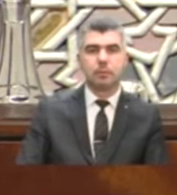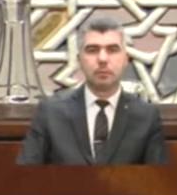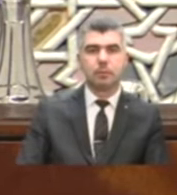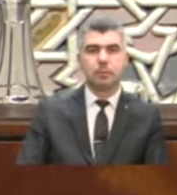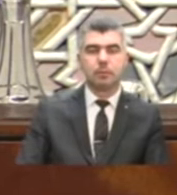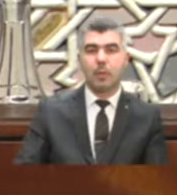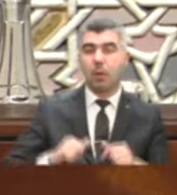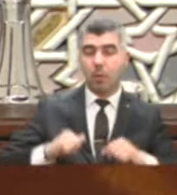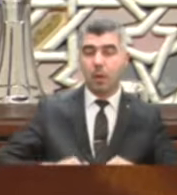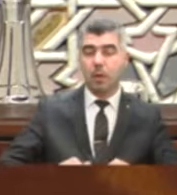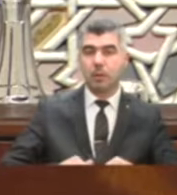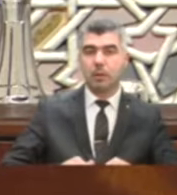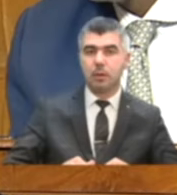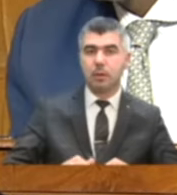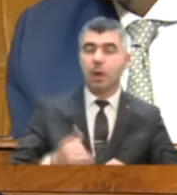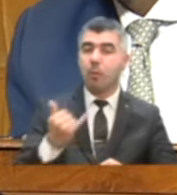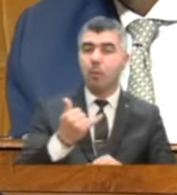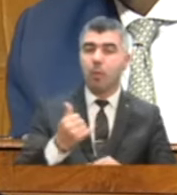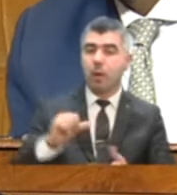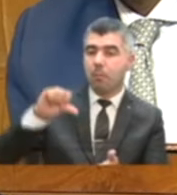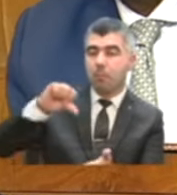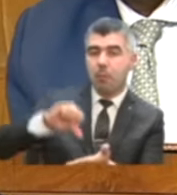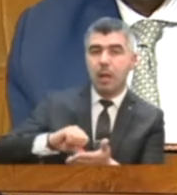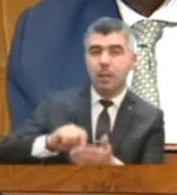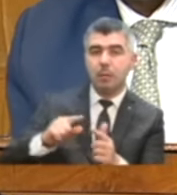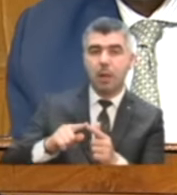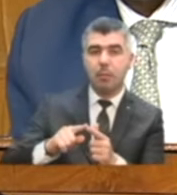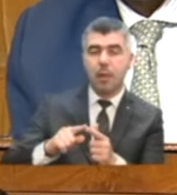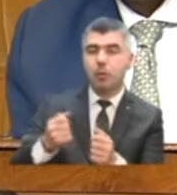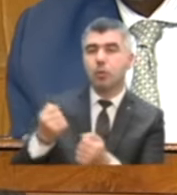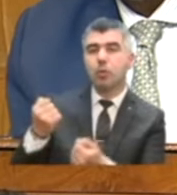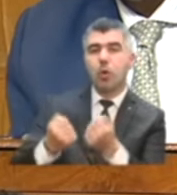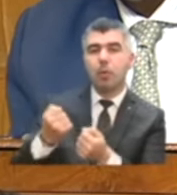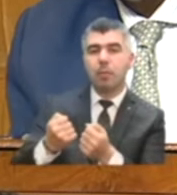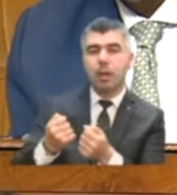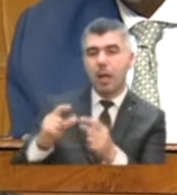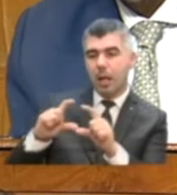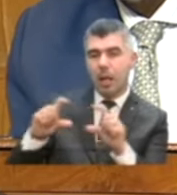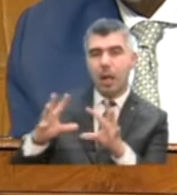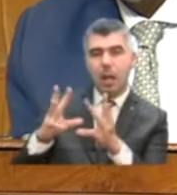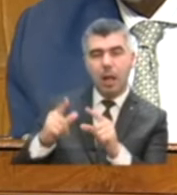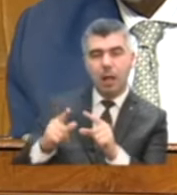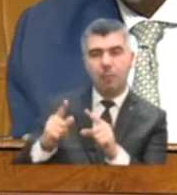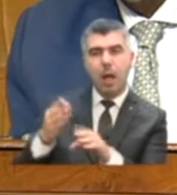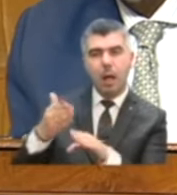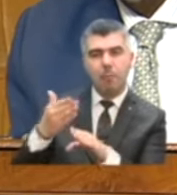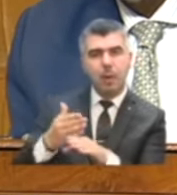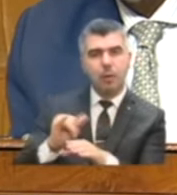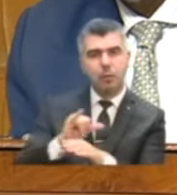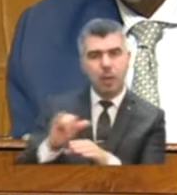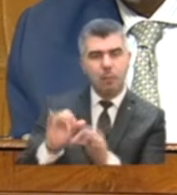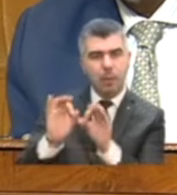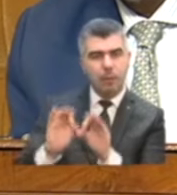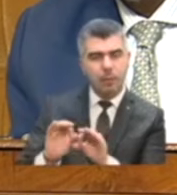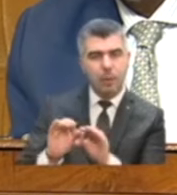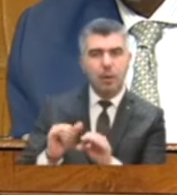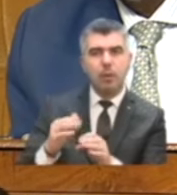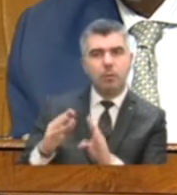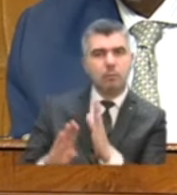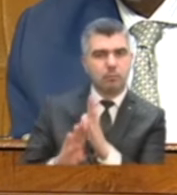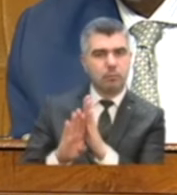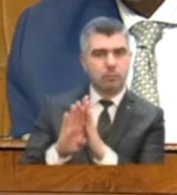السيد الوزير، إن التعامل مع مركز تسجيل السيارات في سابق لم يكن سيئا، ولكن كان نسبيا في تحسن